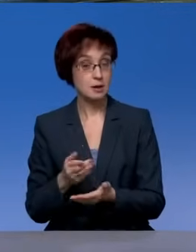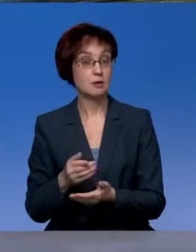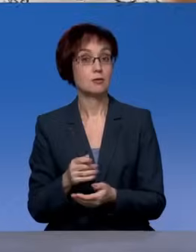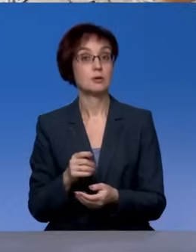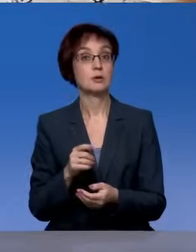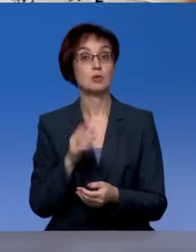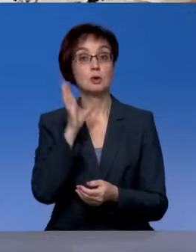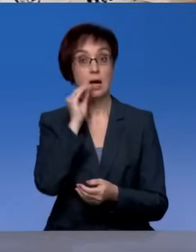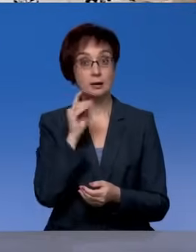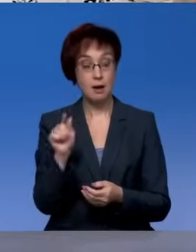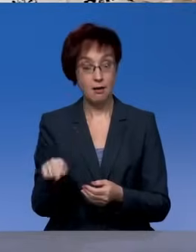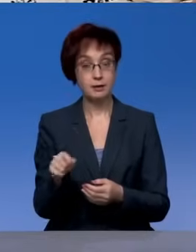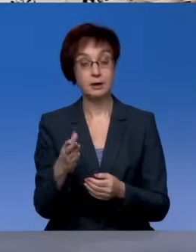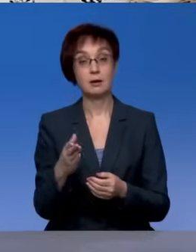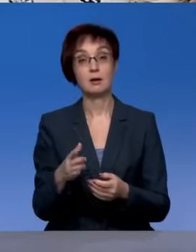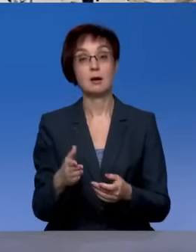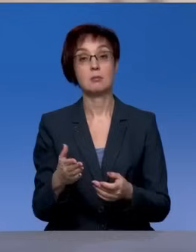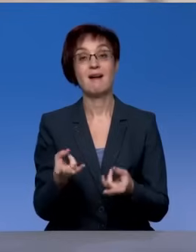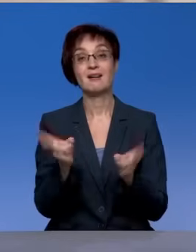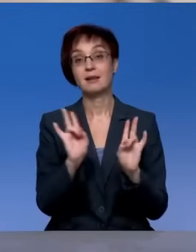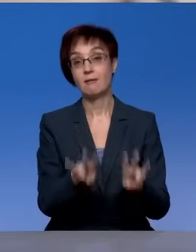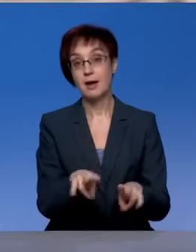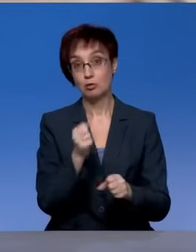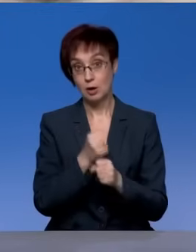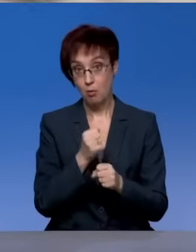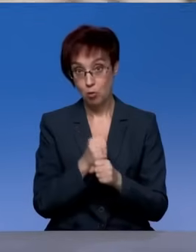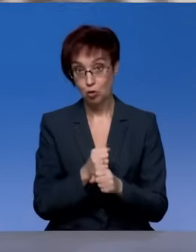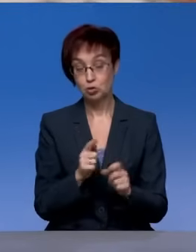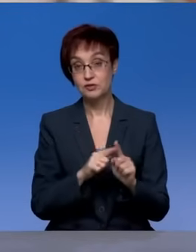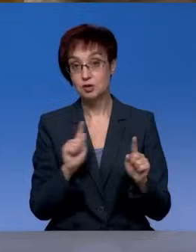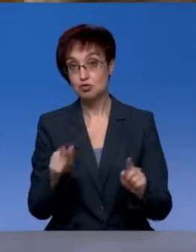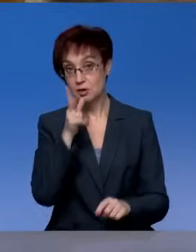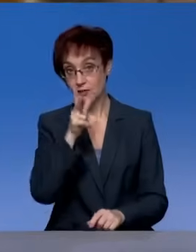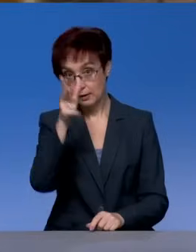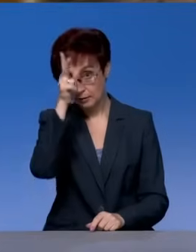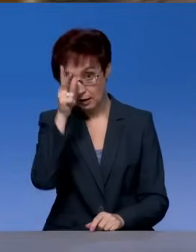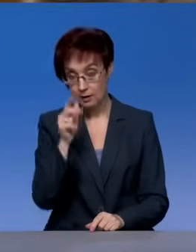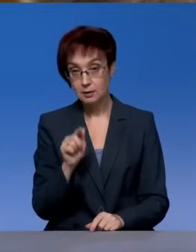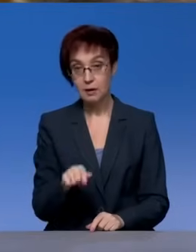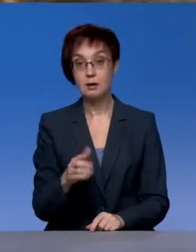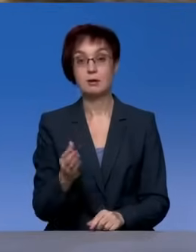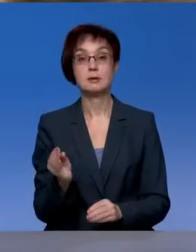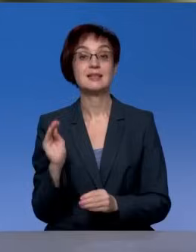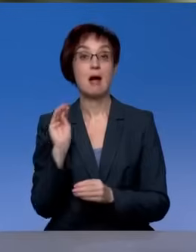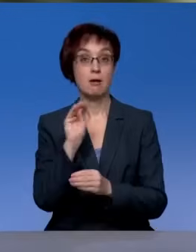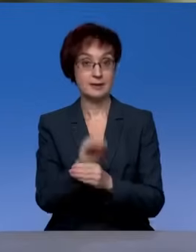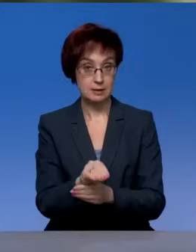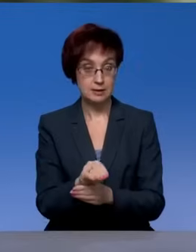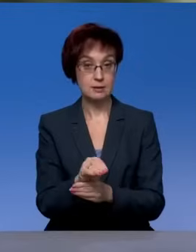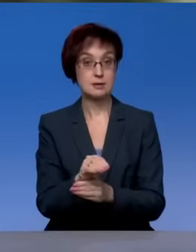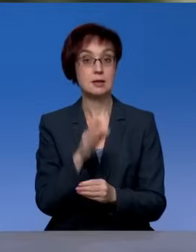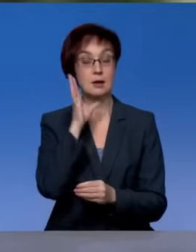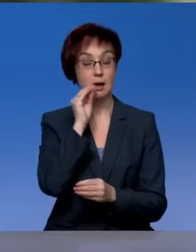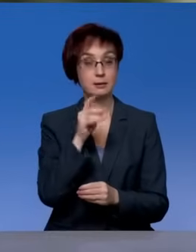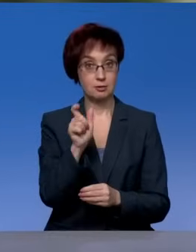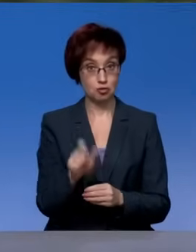квартала происходит как раз индексация. Подбиваются те деньги, что накоплены к тому времени, когда человек, работающий пенсионер, перешел в статус